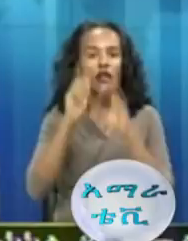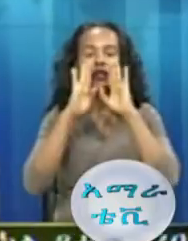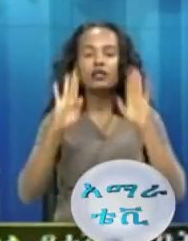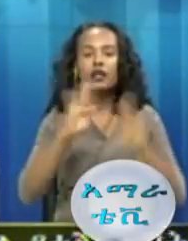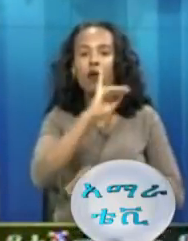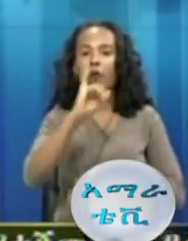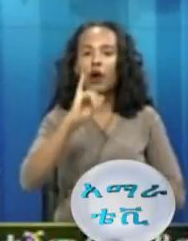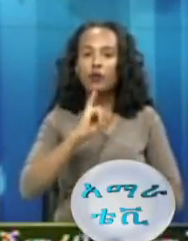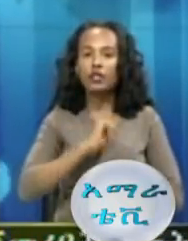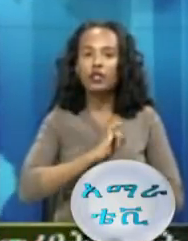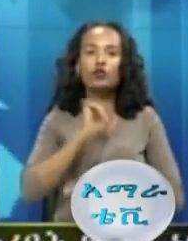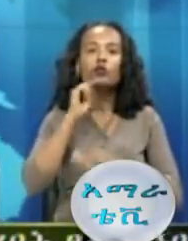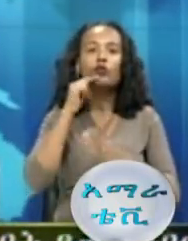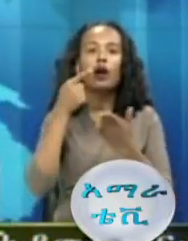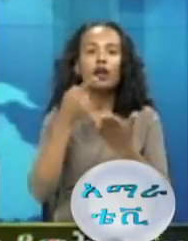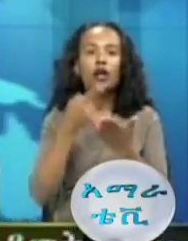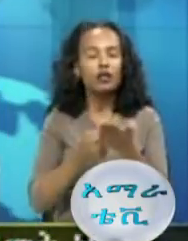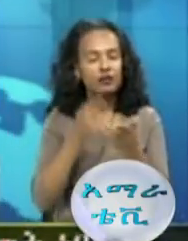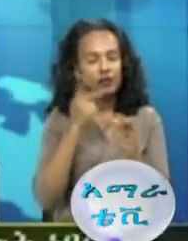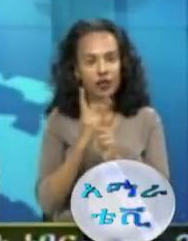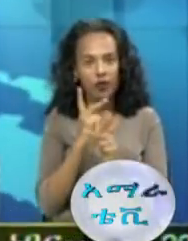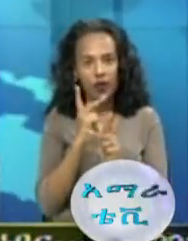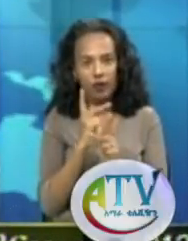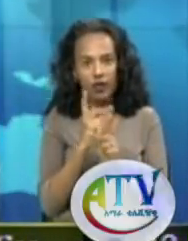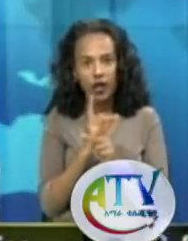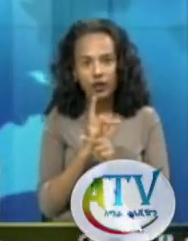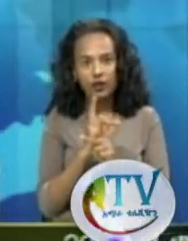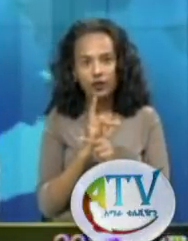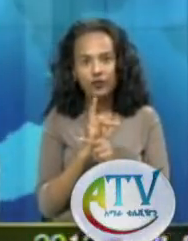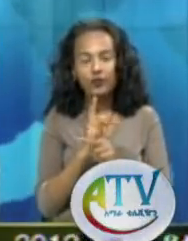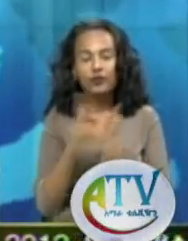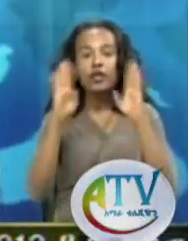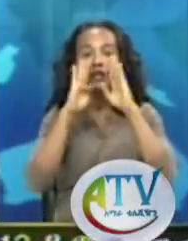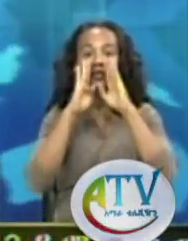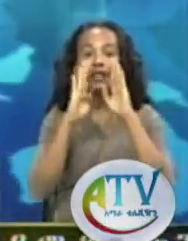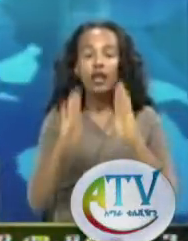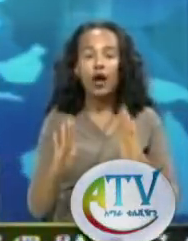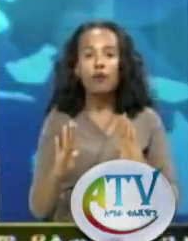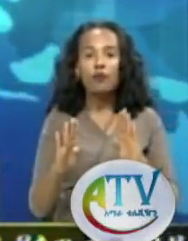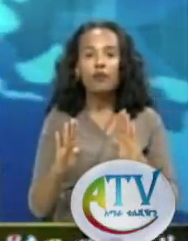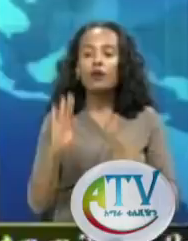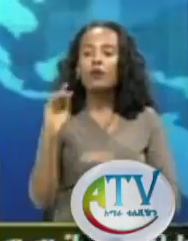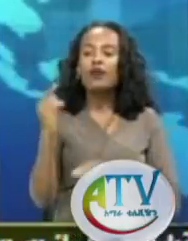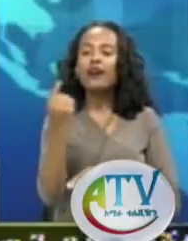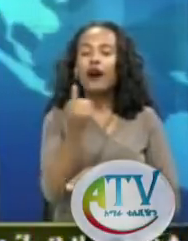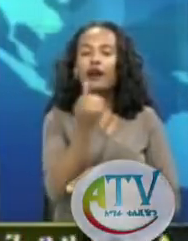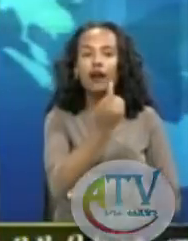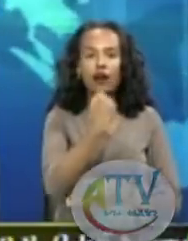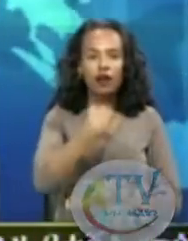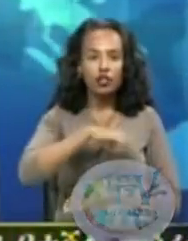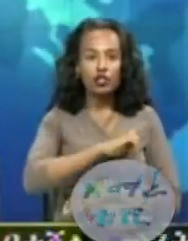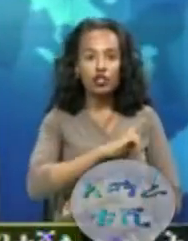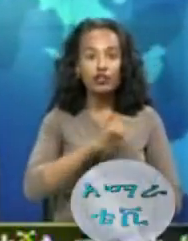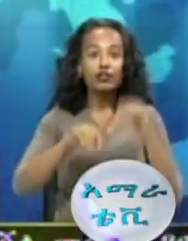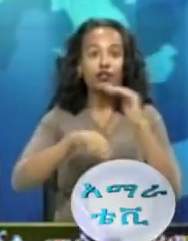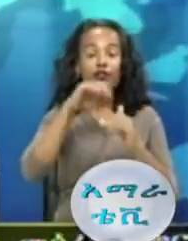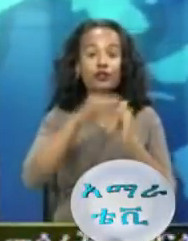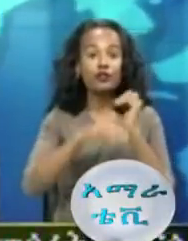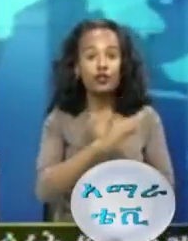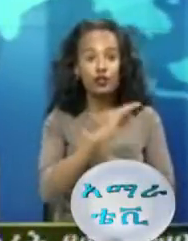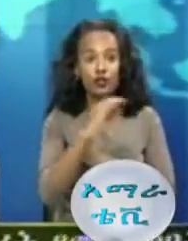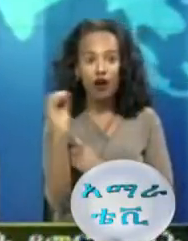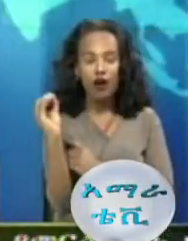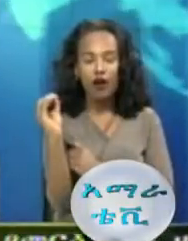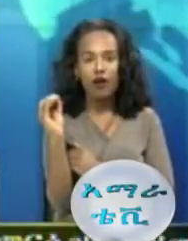ባለቤትነቱን ማረጋገጥ ይጠበቅበታል። ሰላም በእያንዳንዳችን እጅና